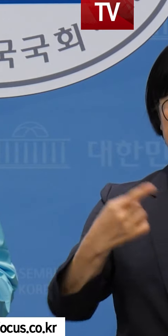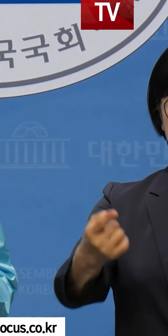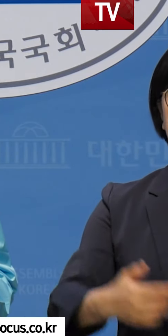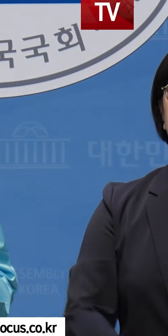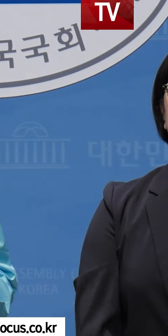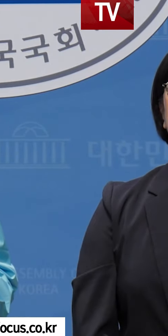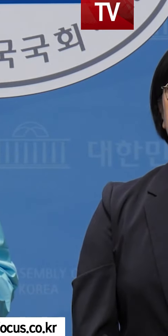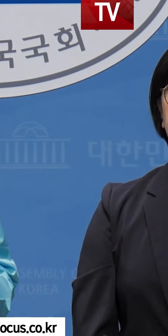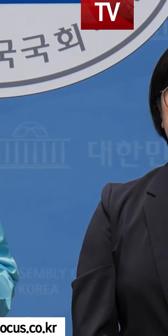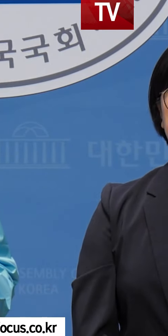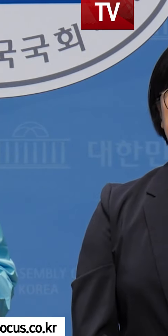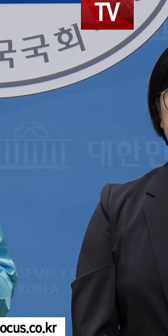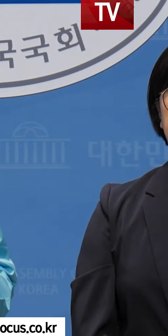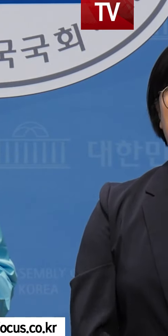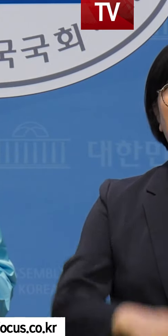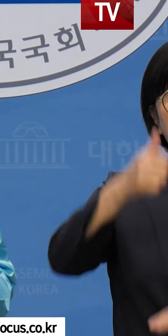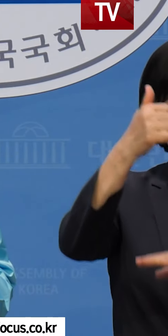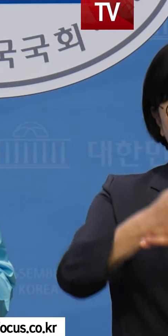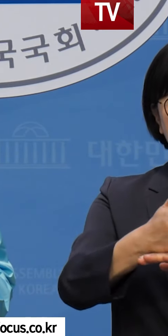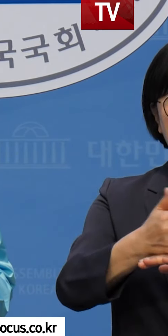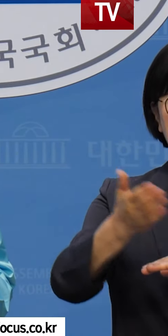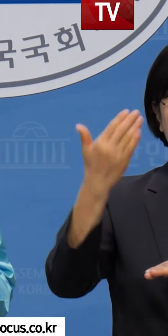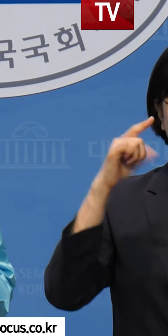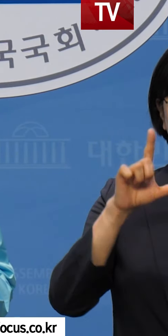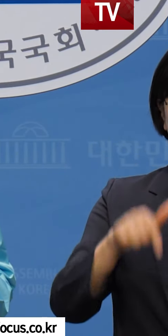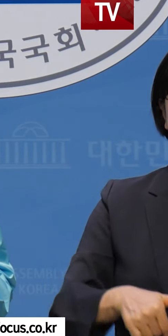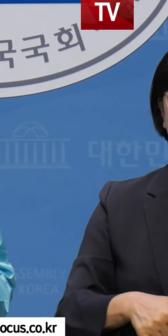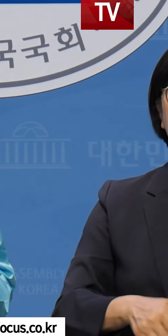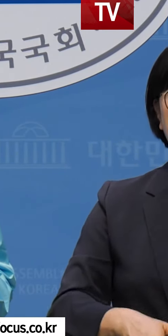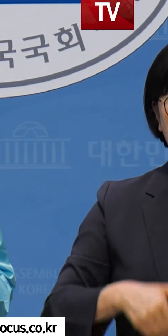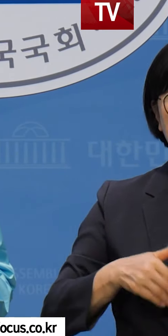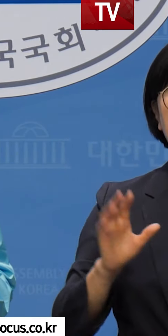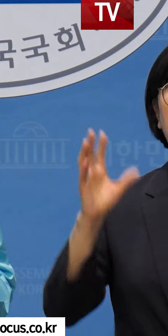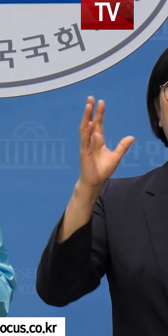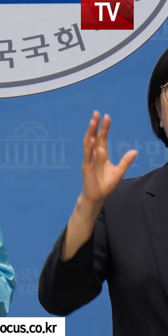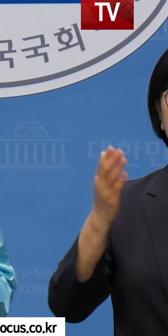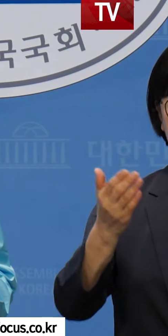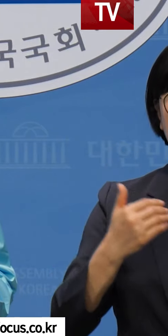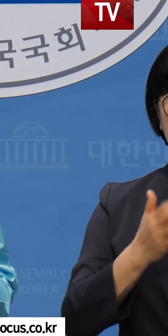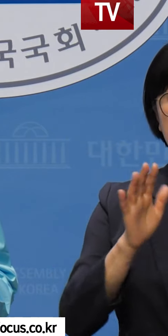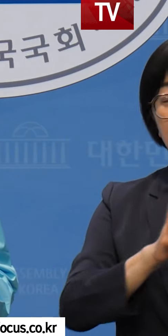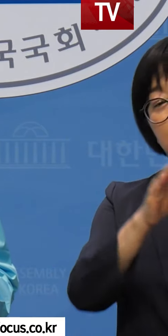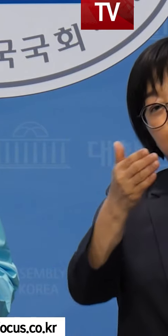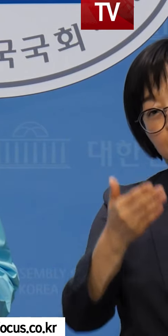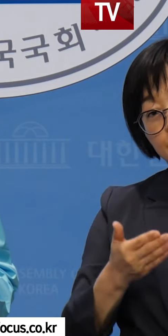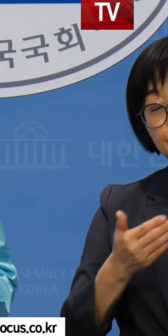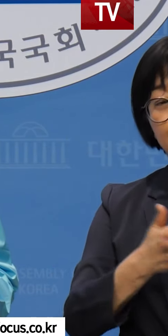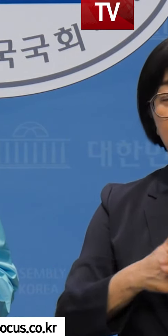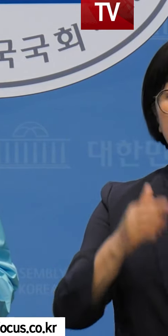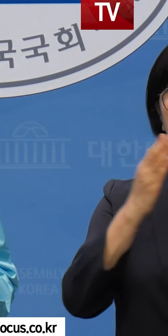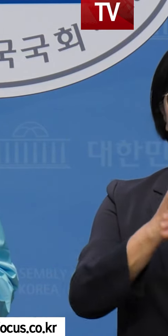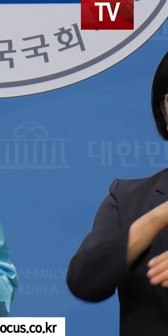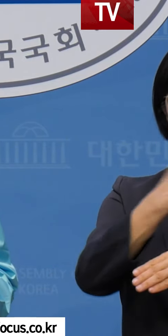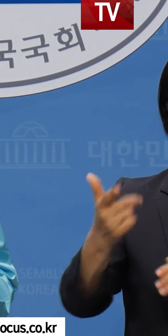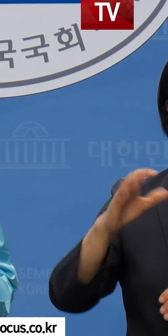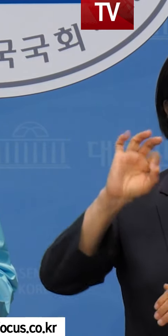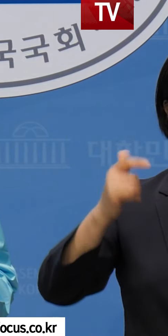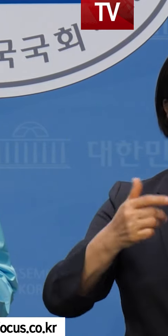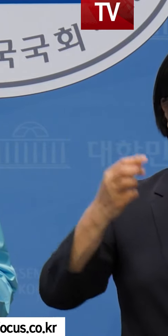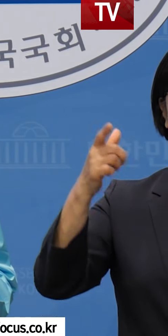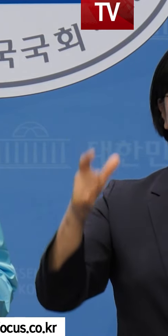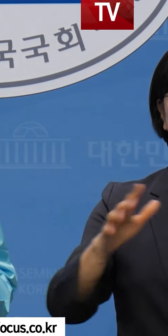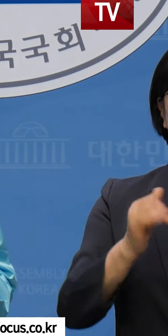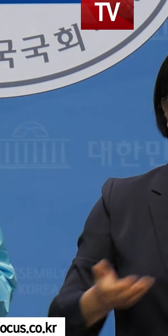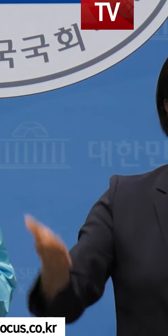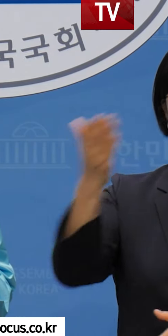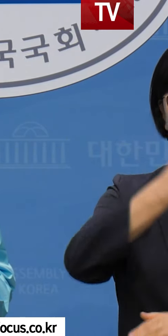나아가겠습니다. 마지막으로 지난 시간 따뜻하게 응원해 주시고 사랑해 주셨던 중구 성동을 주민